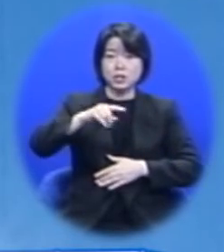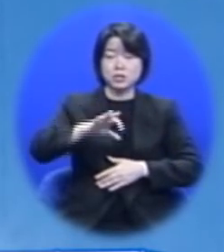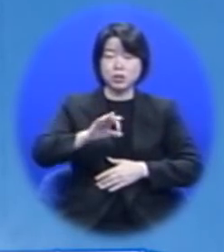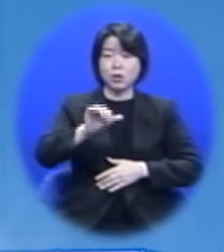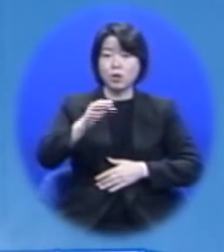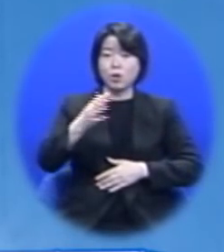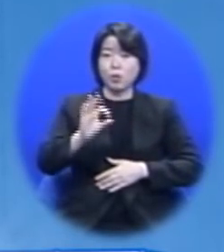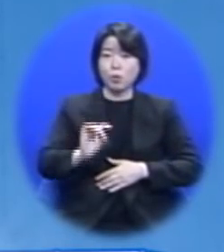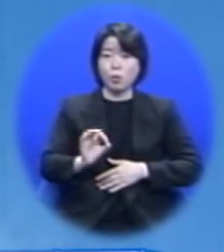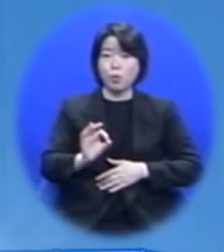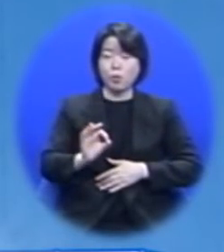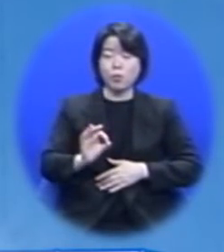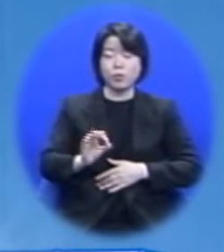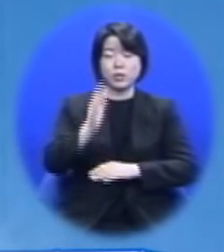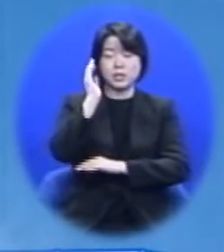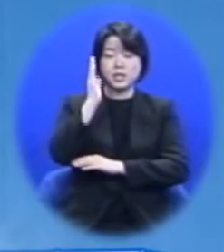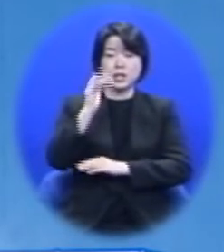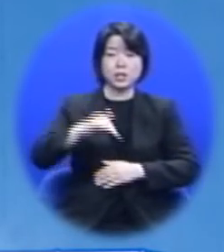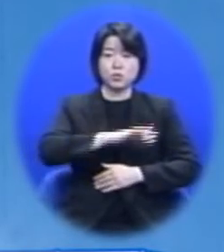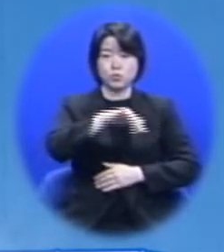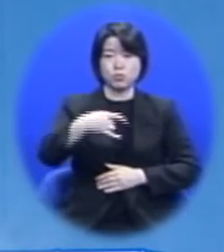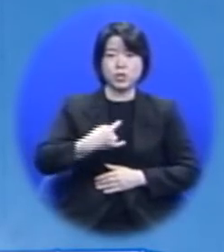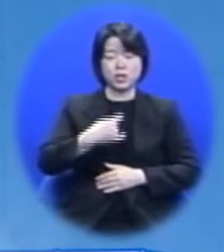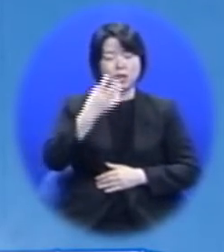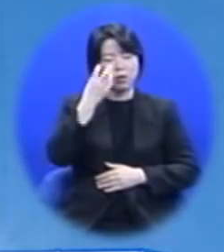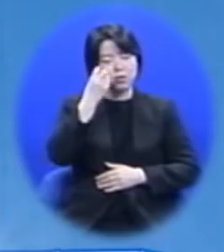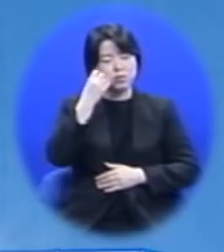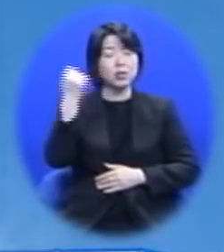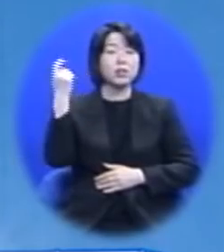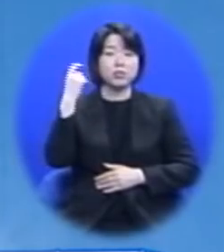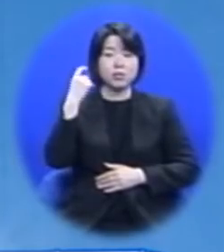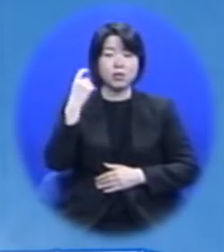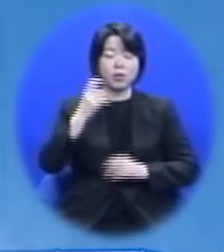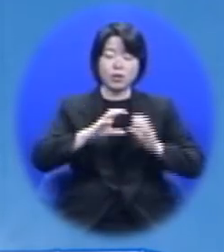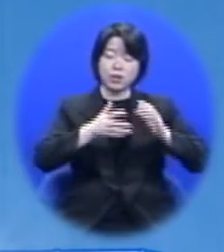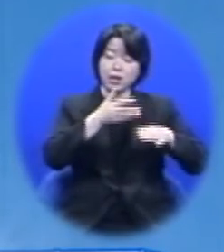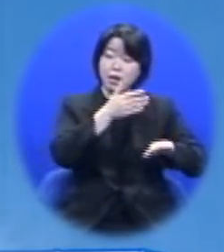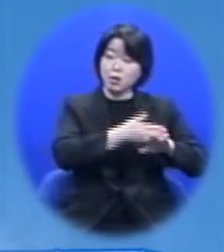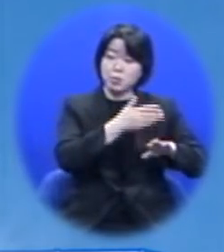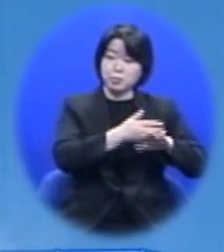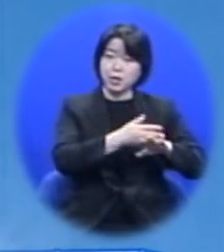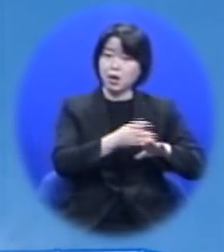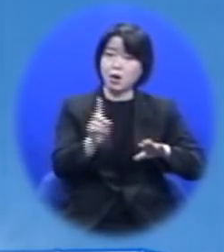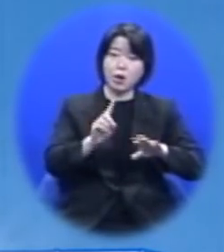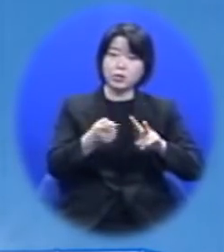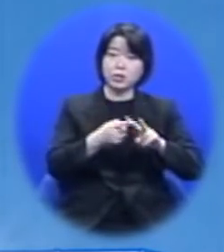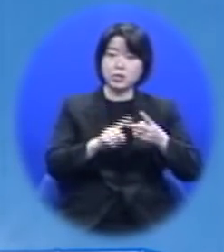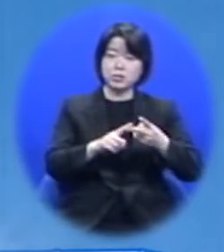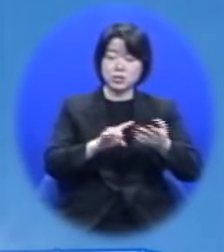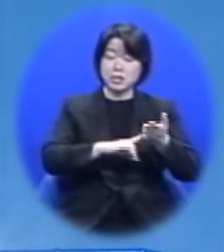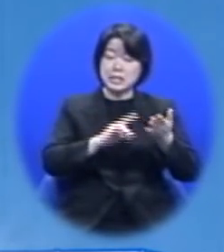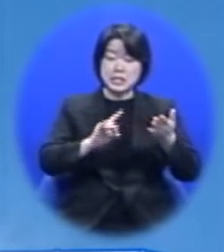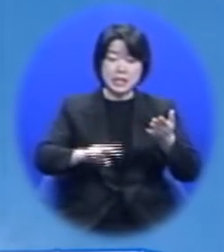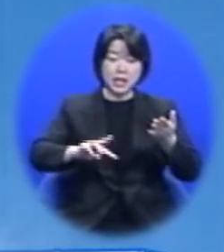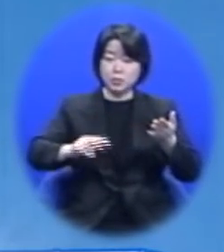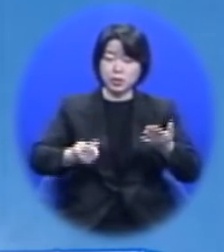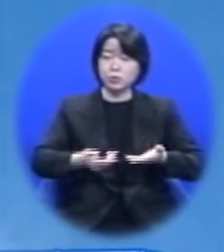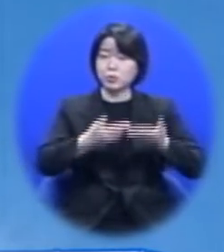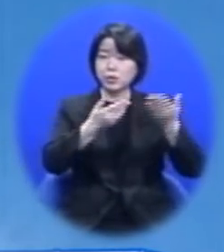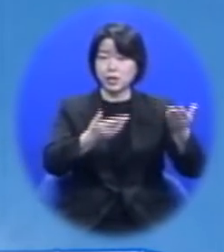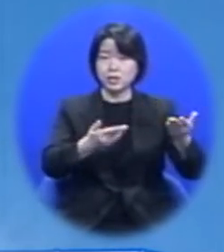참 우리에게는 낯설게도 들려요. 나라가 고맙다. 어떻든지 세금이라도 내야지. 이런